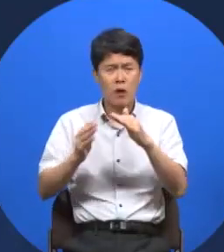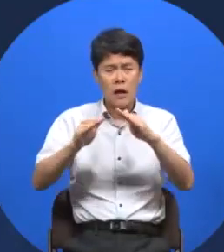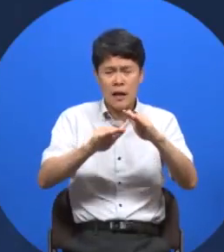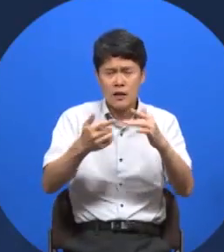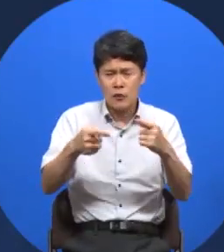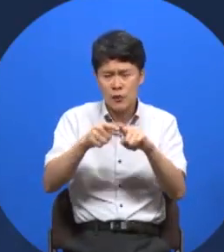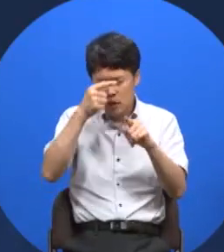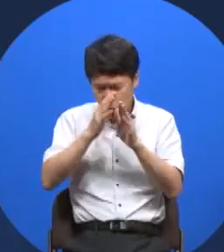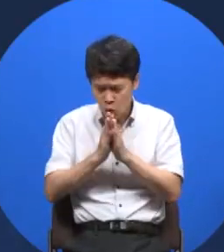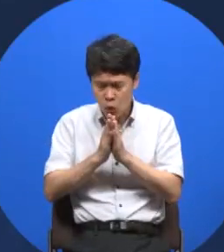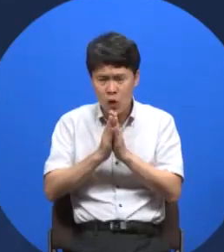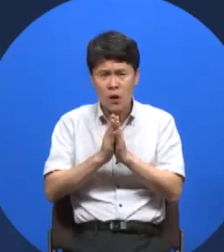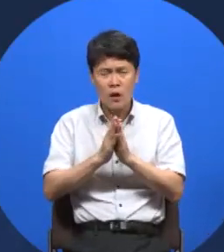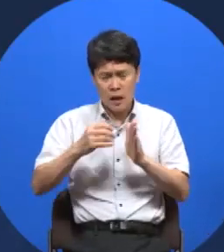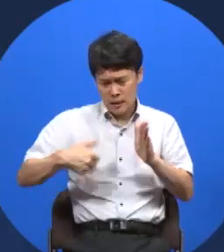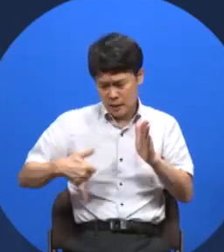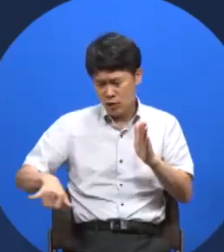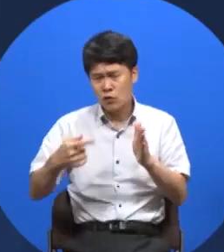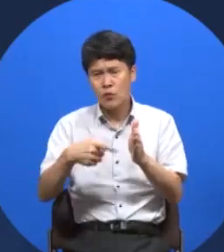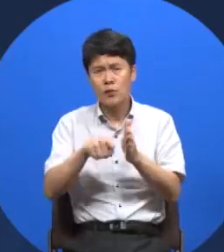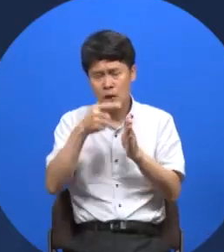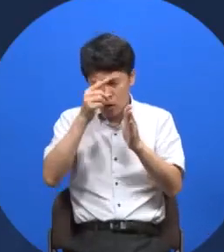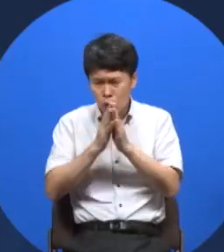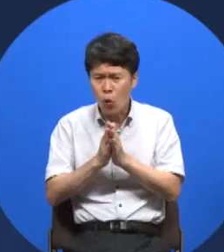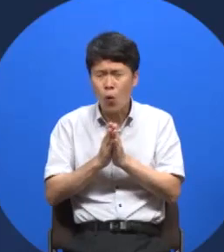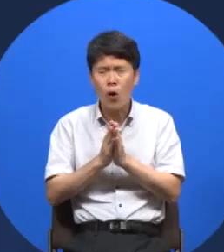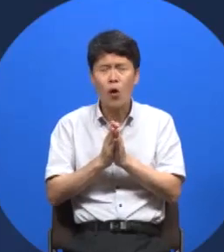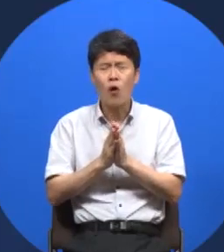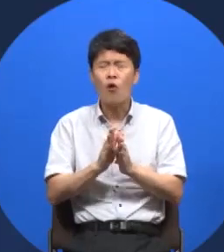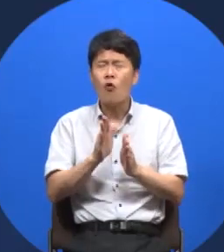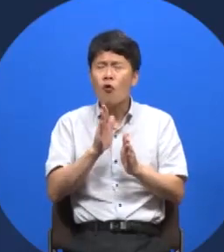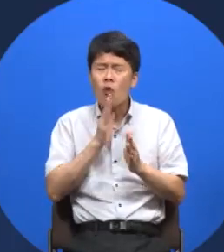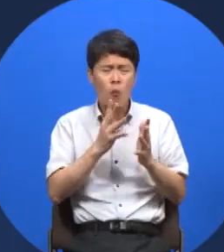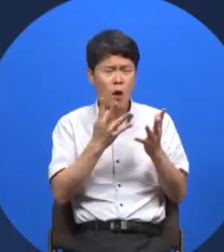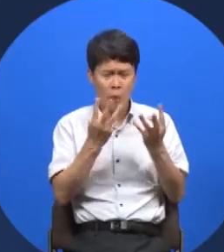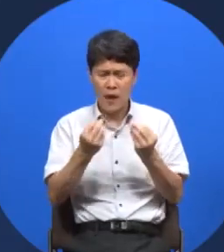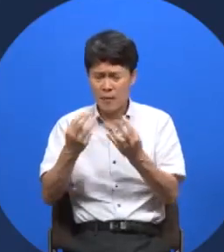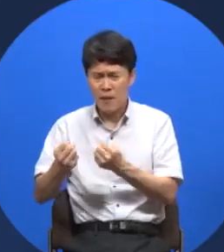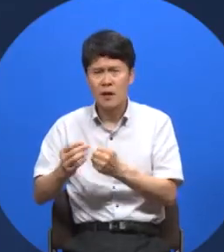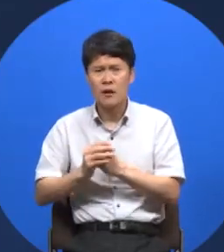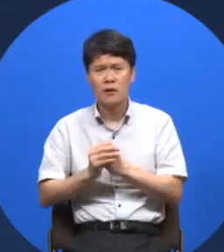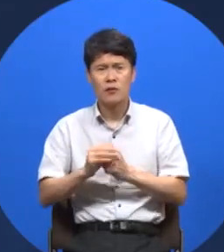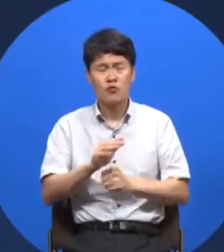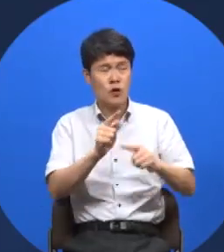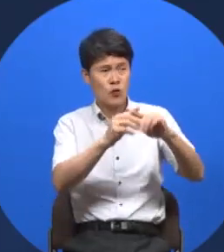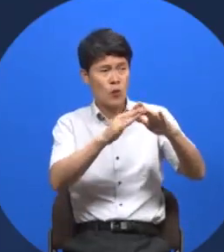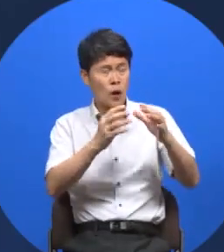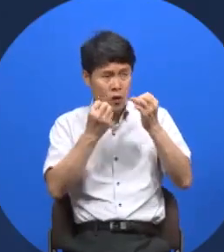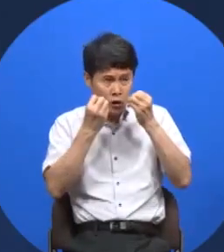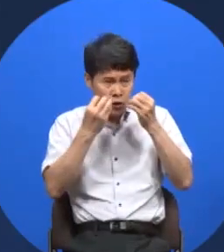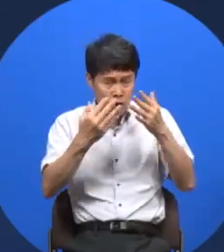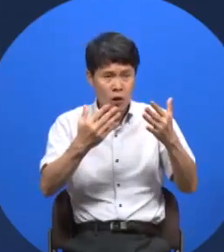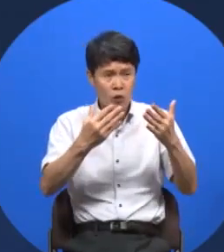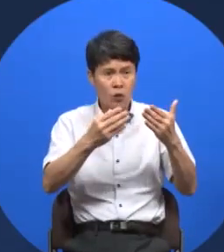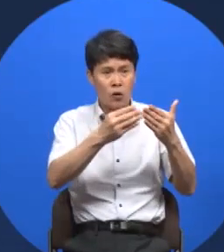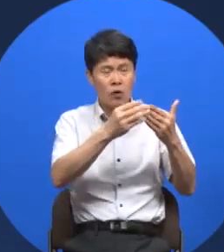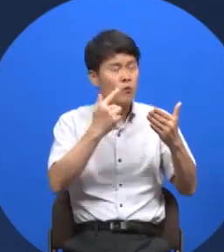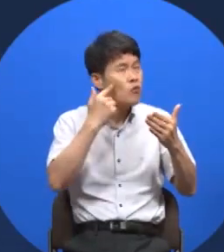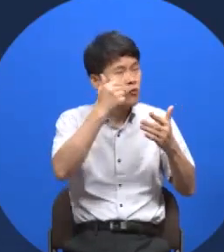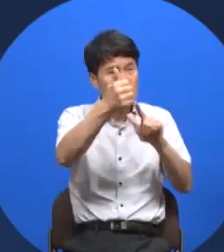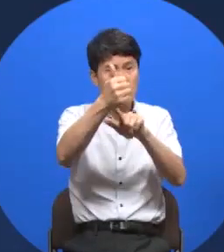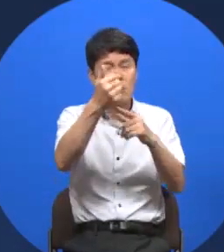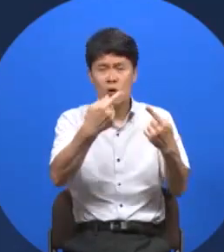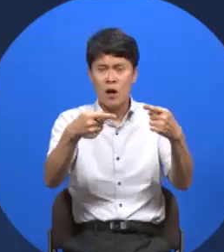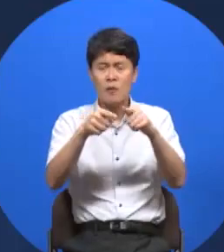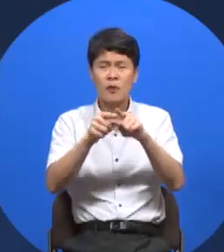기도, 우리 자식들을 위한 기도, 기도할 게 얼마나 많아요? 우리 교회 새로운 리더와 함께 새로운